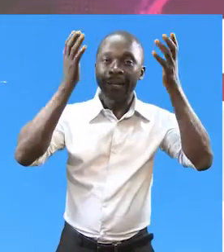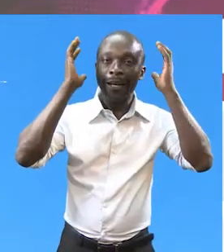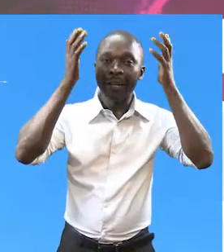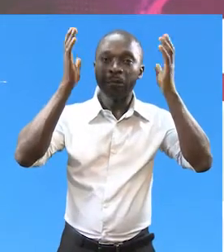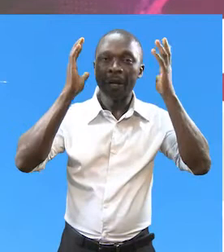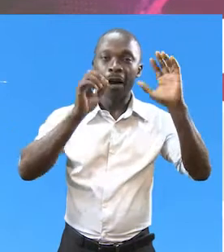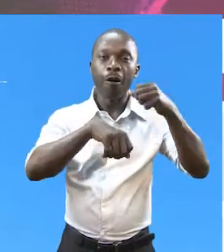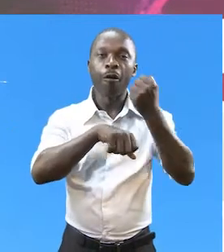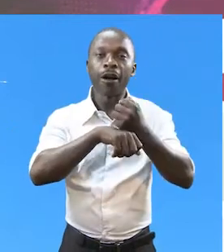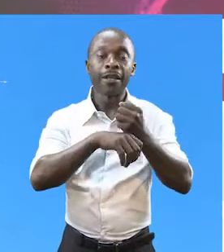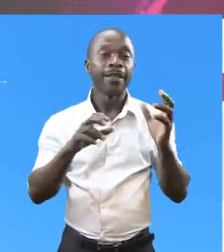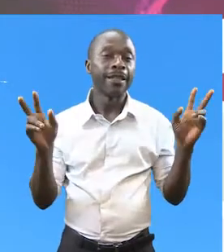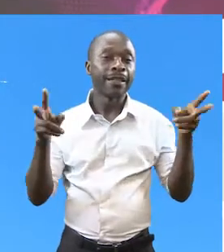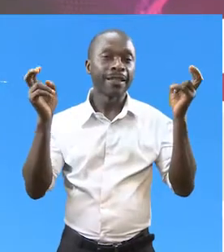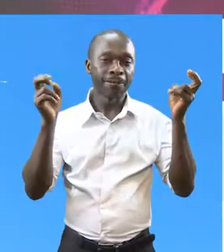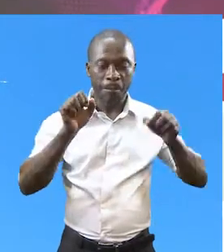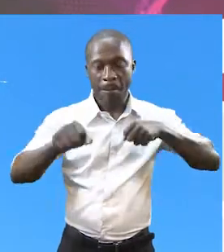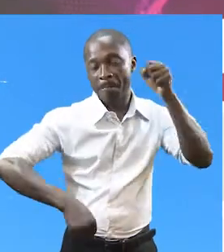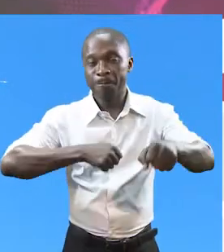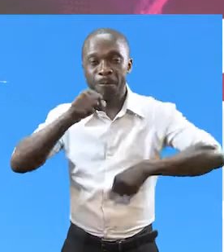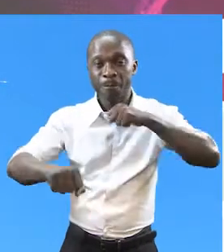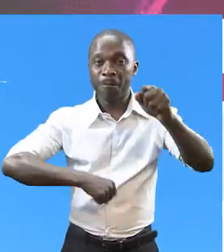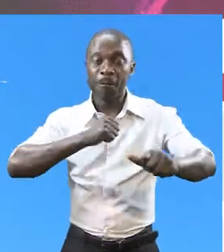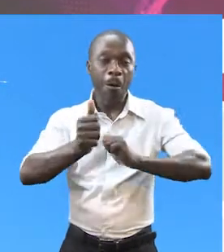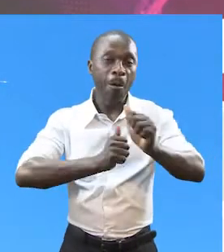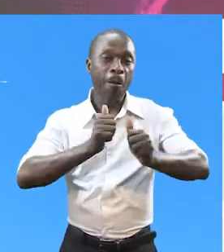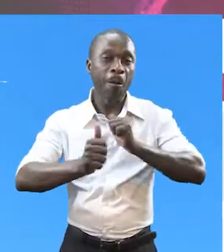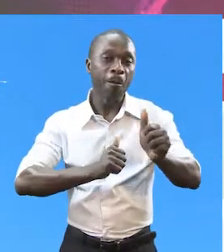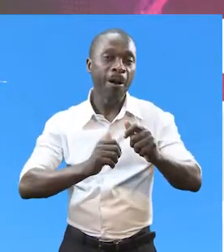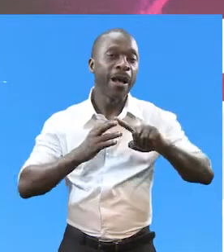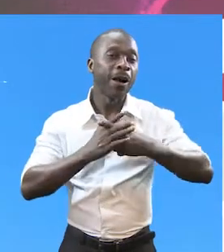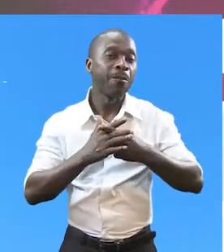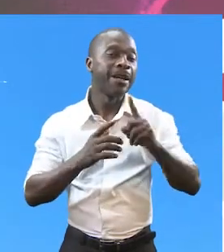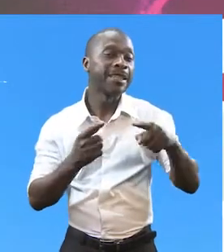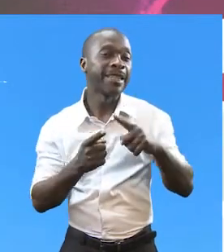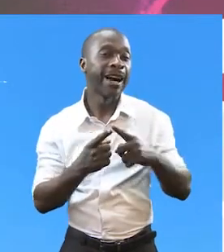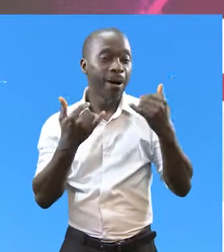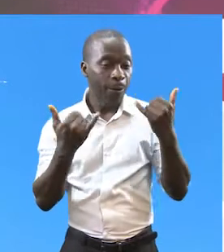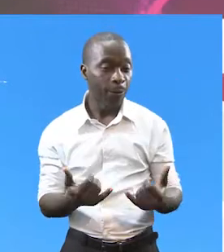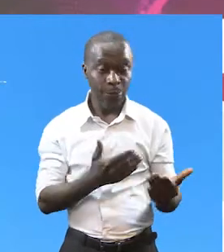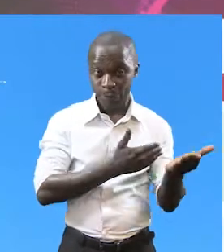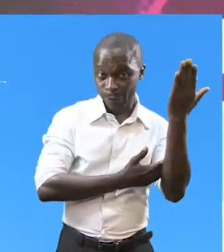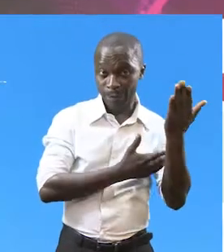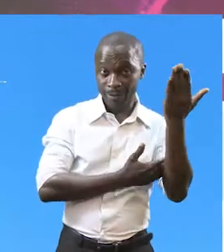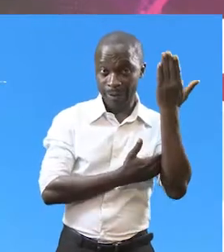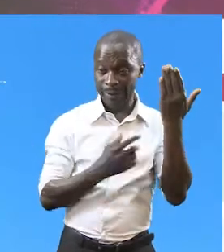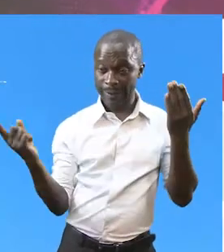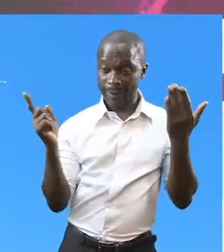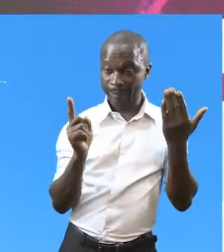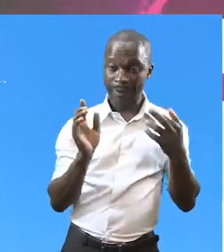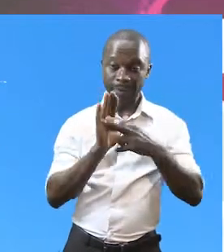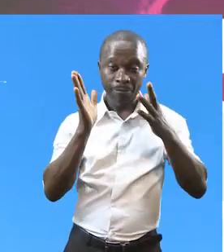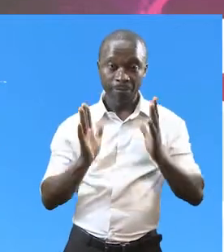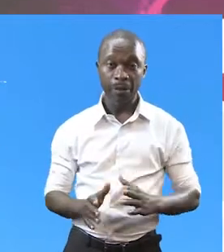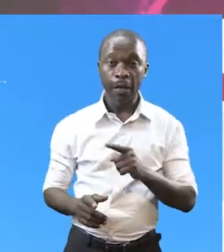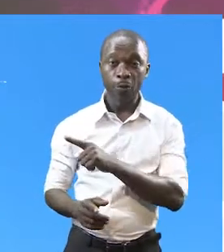édition du Grand Prix cycliste Chantal Biya. Le premier coup de pédale a d'ailleurs été donné ce matin en présence du ministre camerounais des Sports